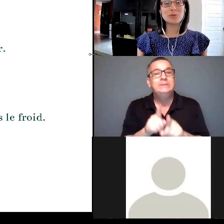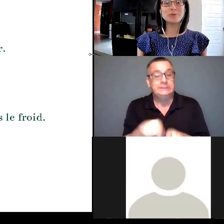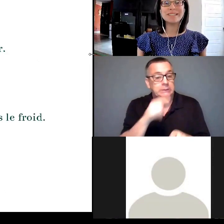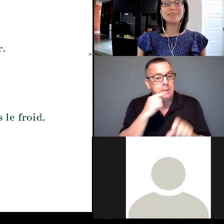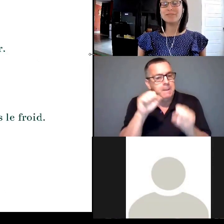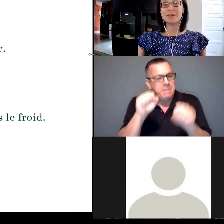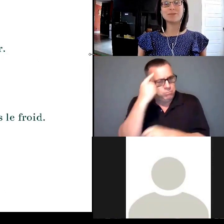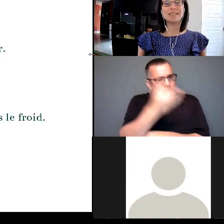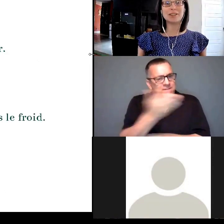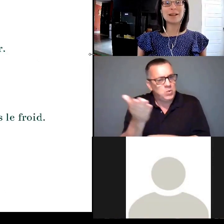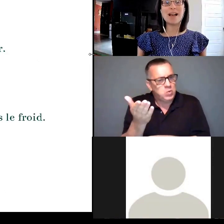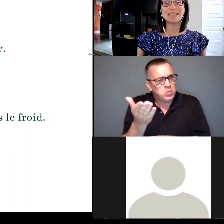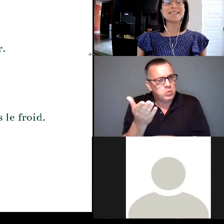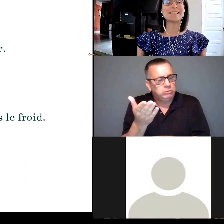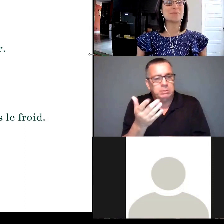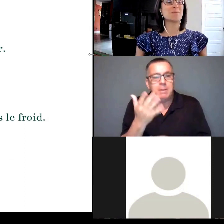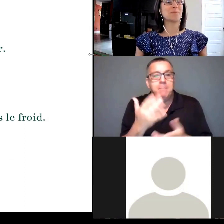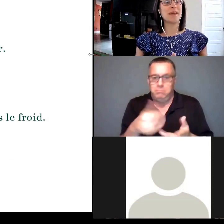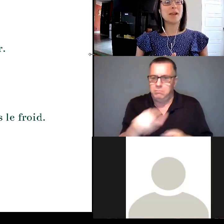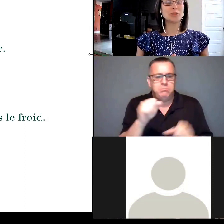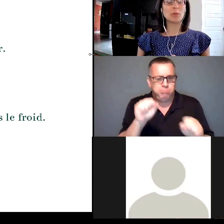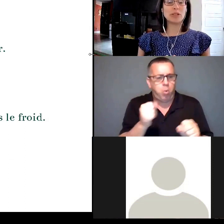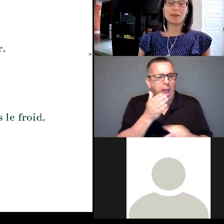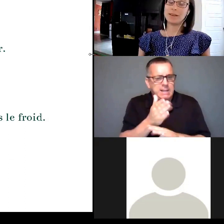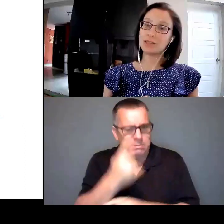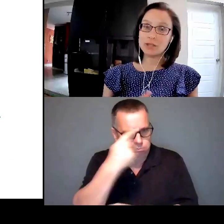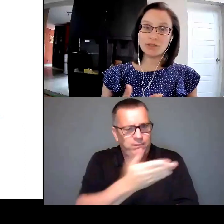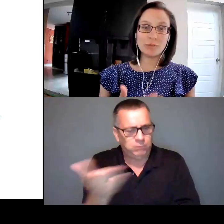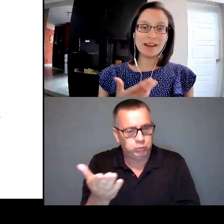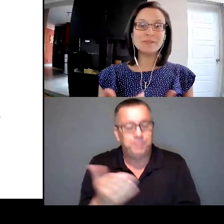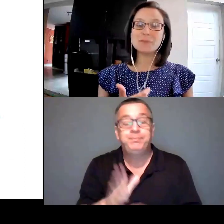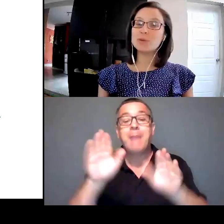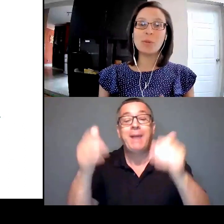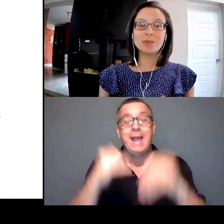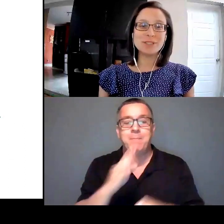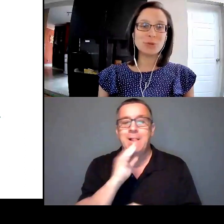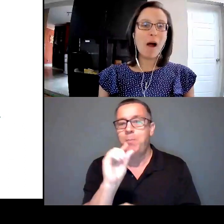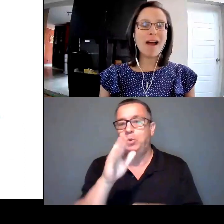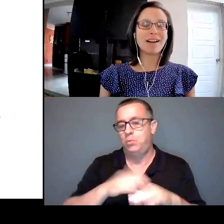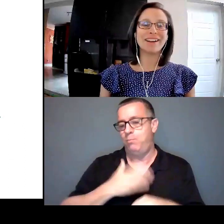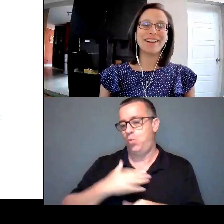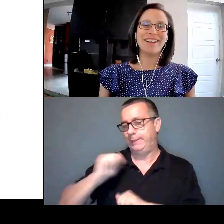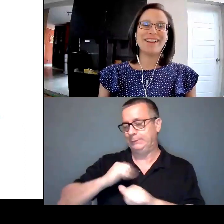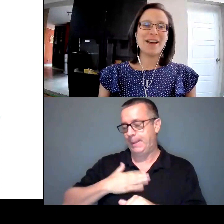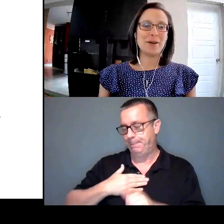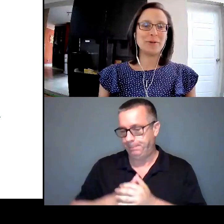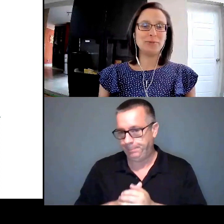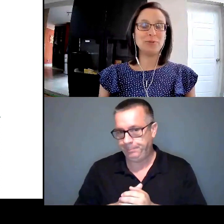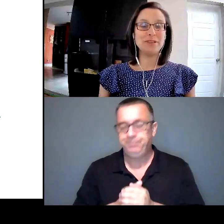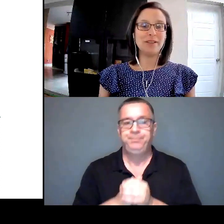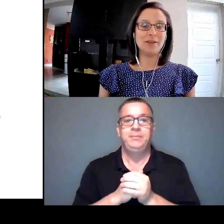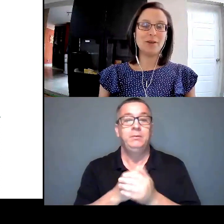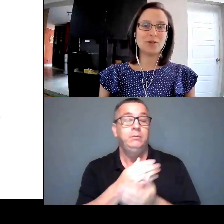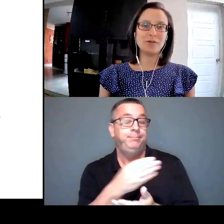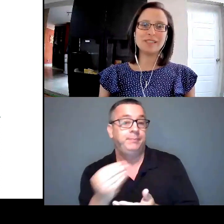possible pour vous, ça vous est totalement accessible. Donc, ensuite, je vais vous parler un petit peu de mon histoire,